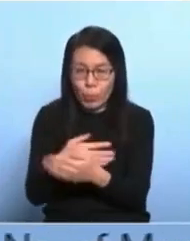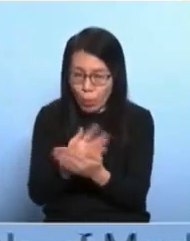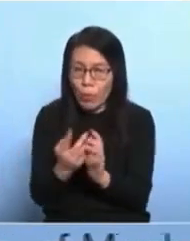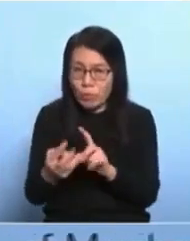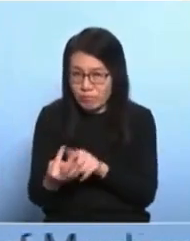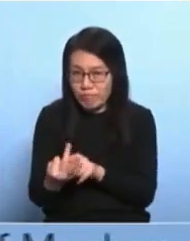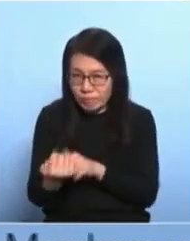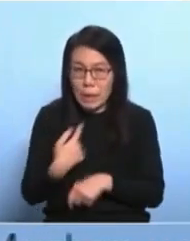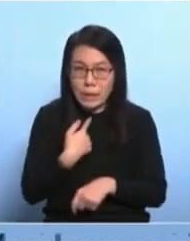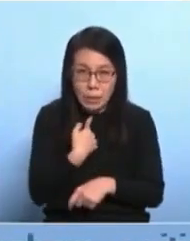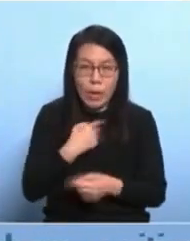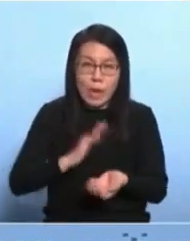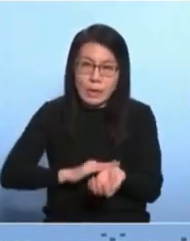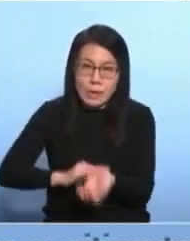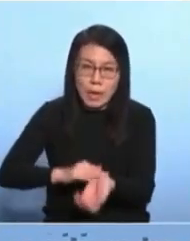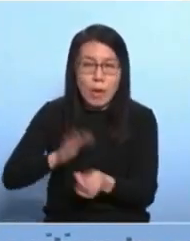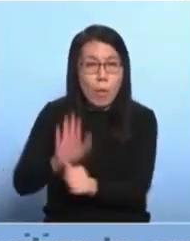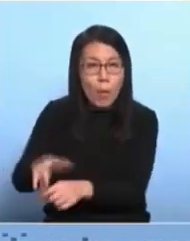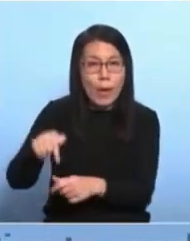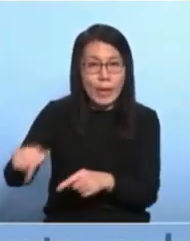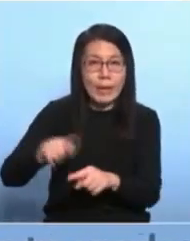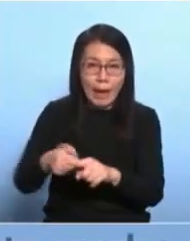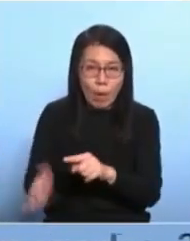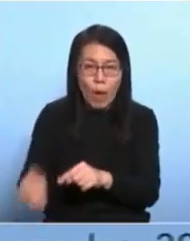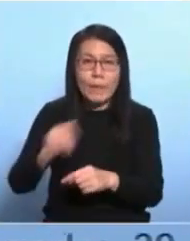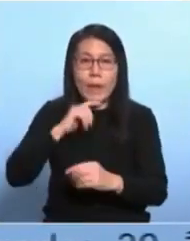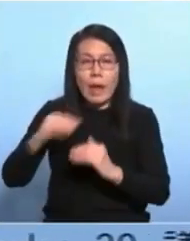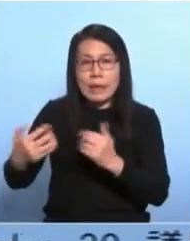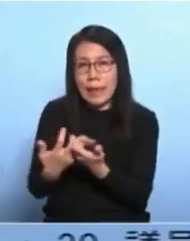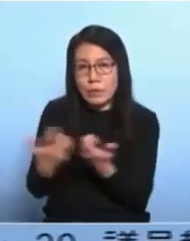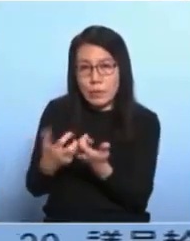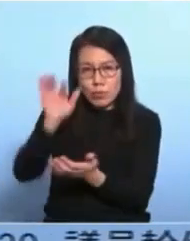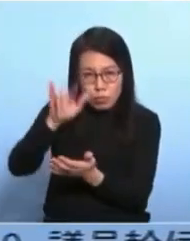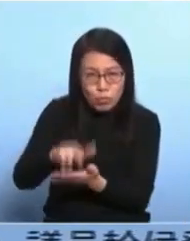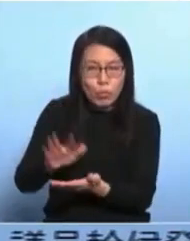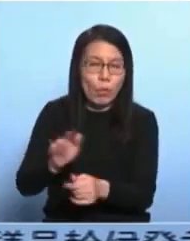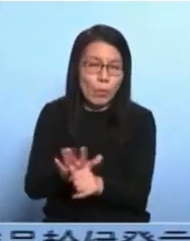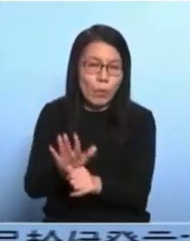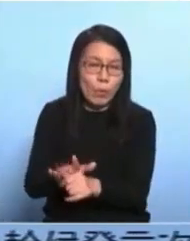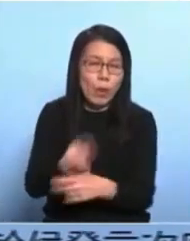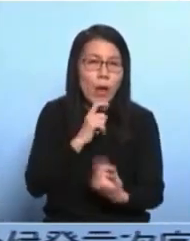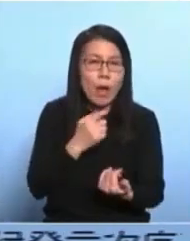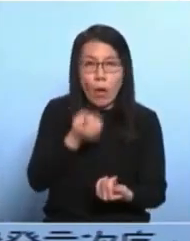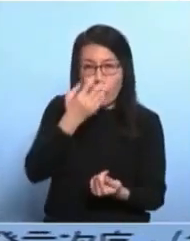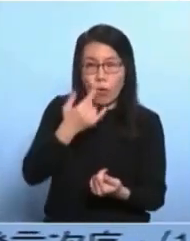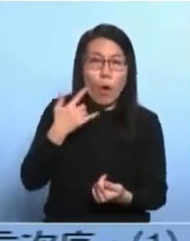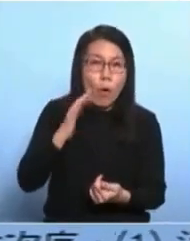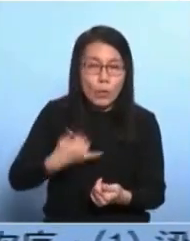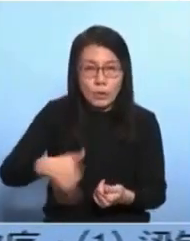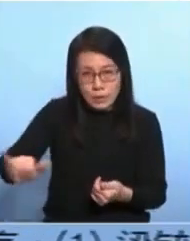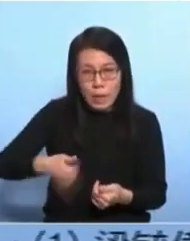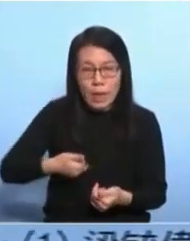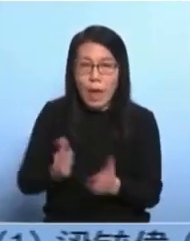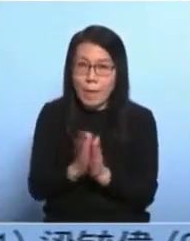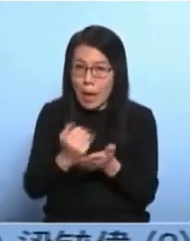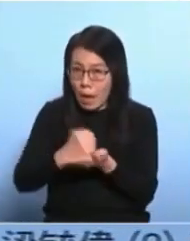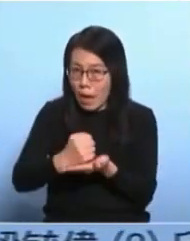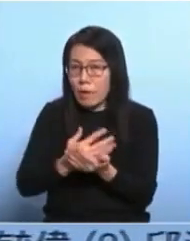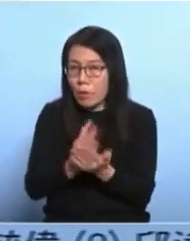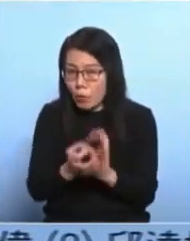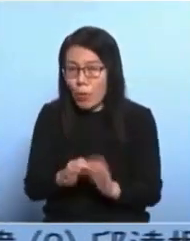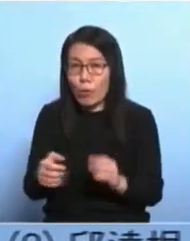探索港澳醫療保障在大灣區內的跨境結算，並推進港澳居民來往內地通行證、公